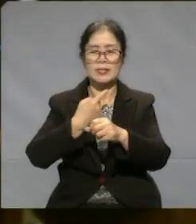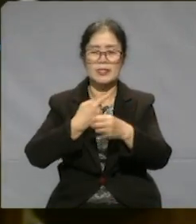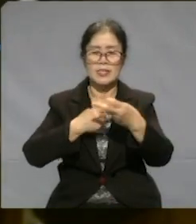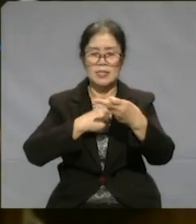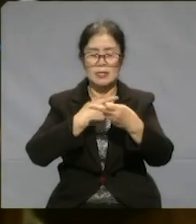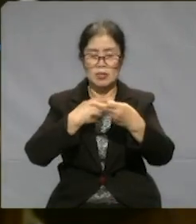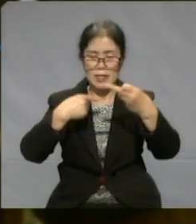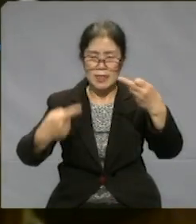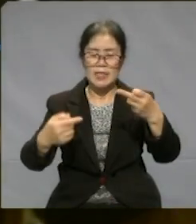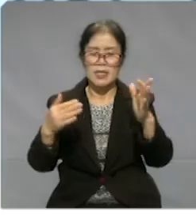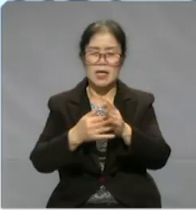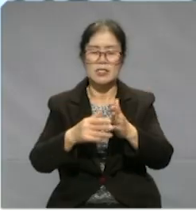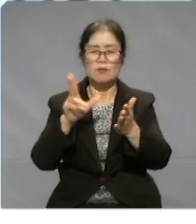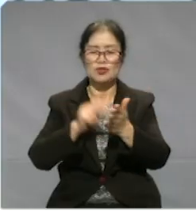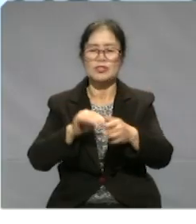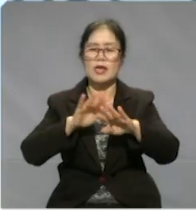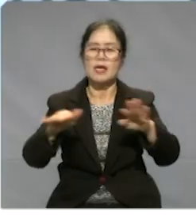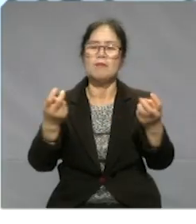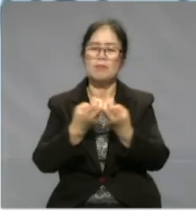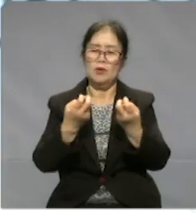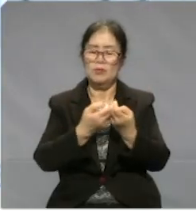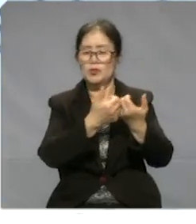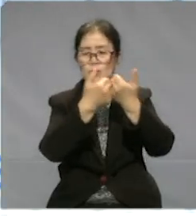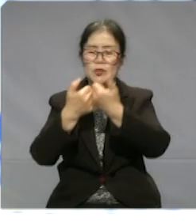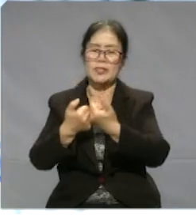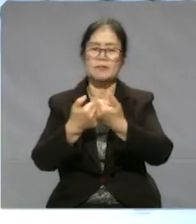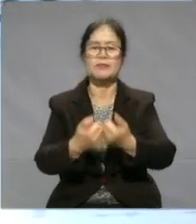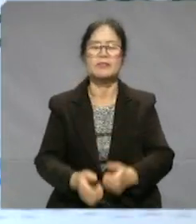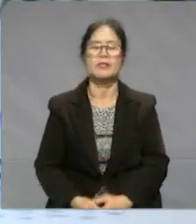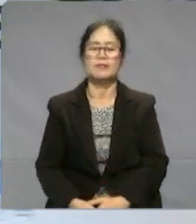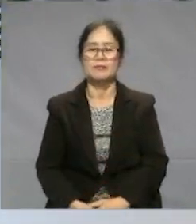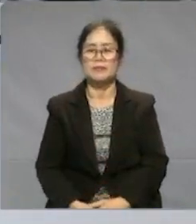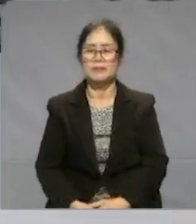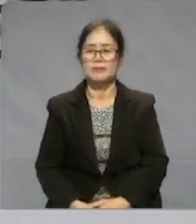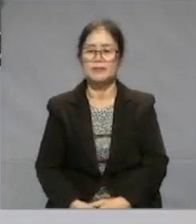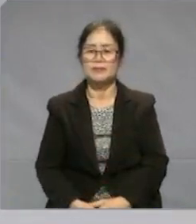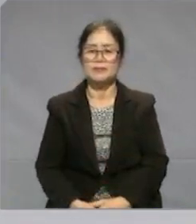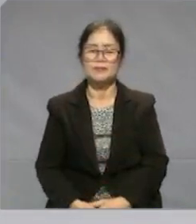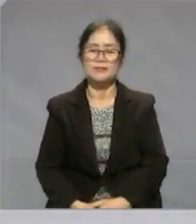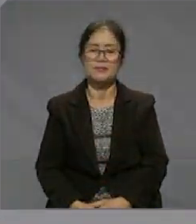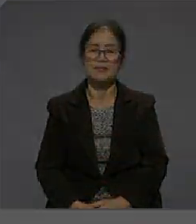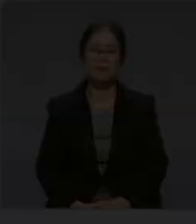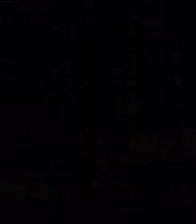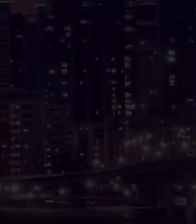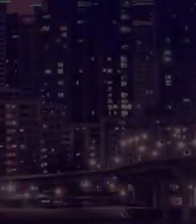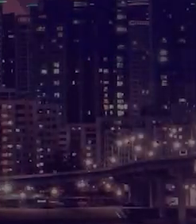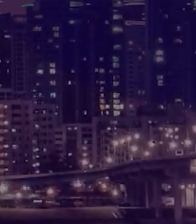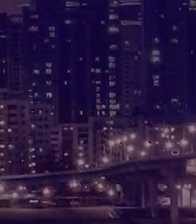다양한 해양 문제 해법을 논의합니다. OBS 뉴스 유승열입니다.